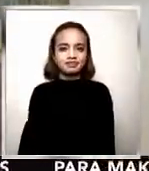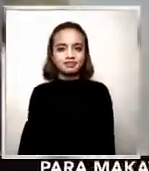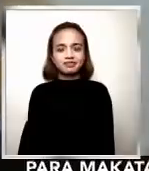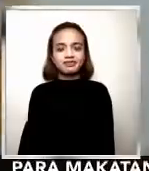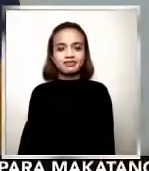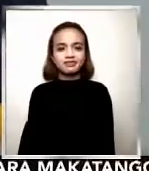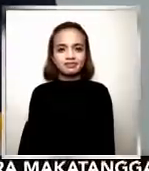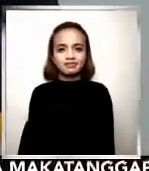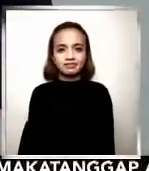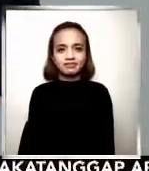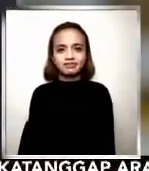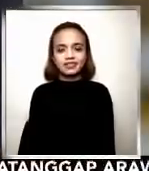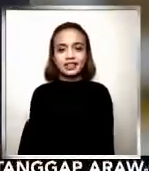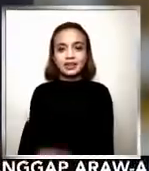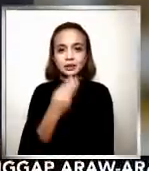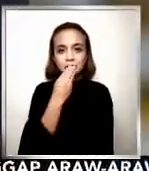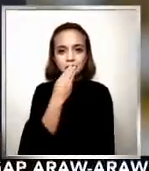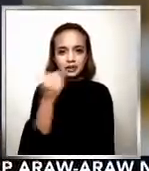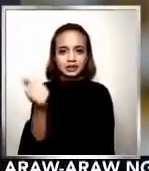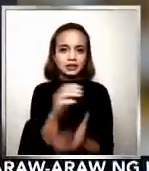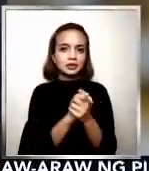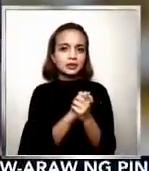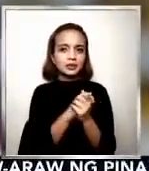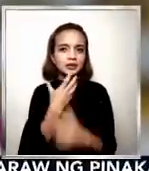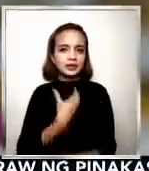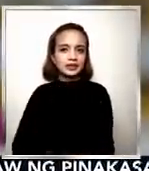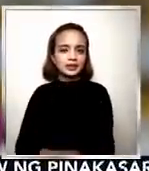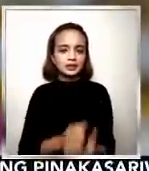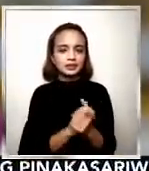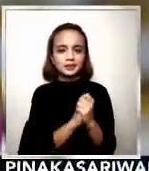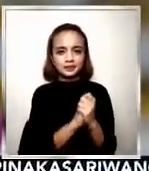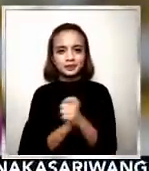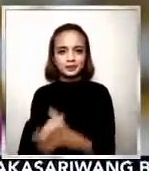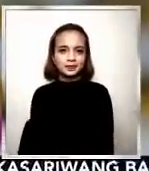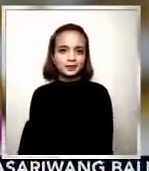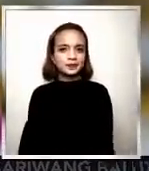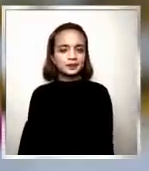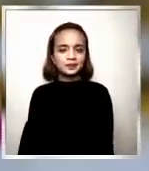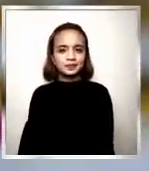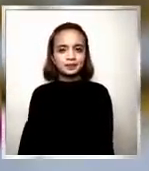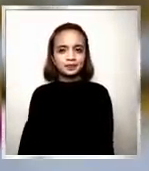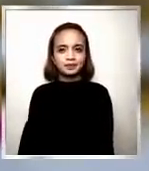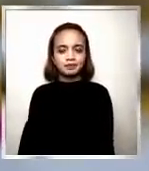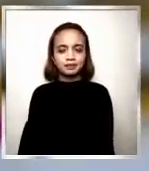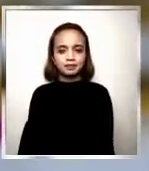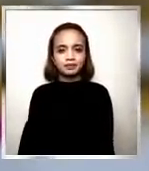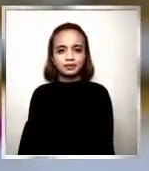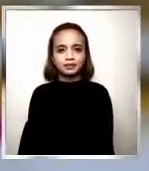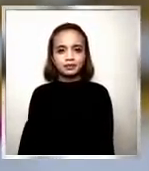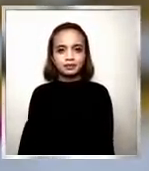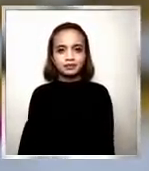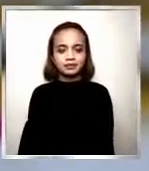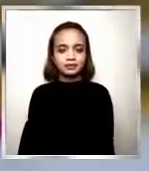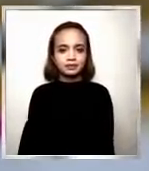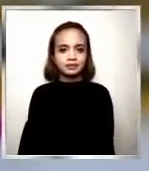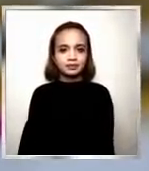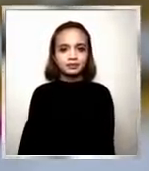Best wishes, Tom and Carla! Nelson Canlas updated sa Showbiz Happenings.